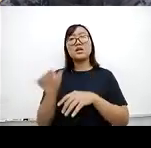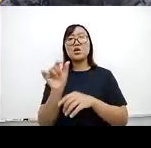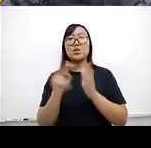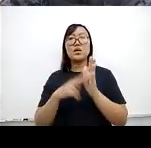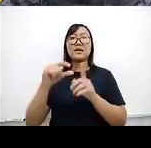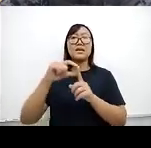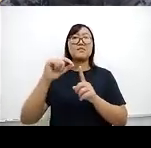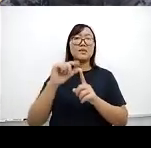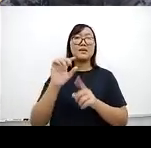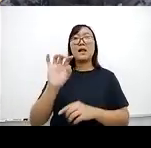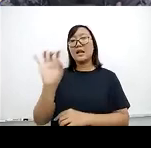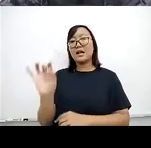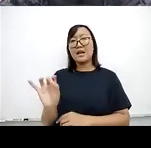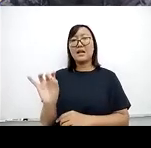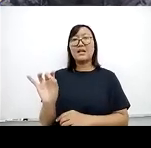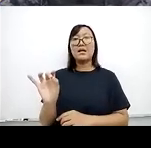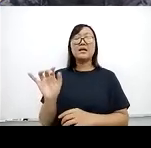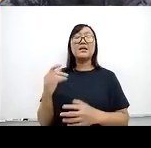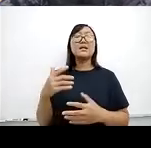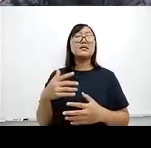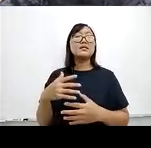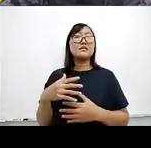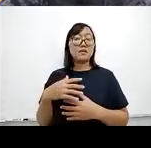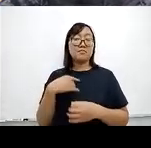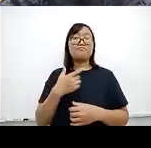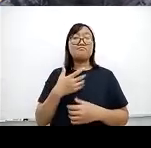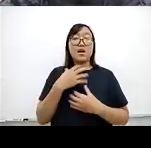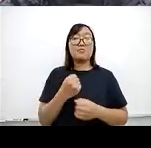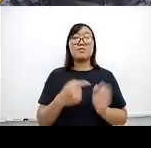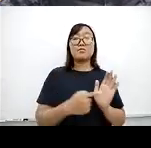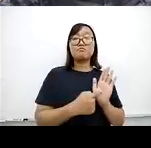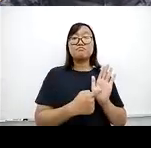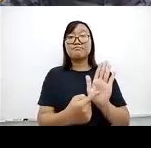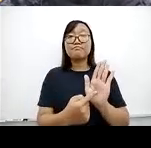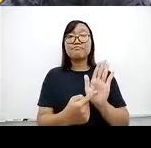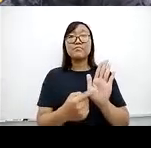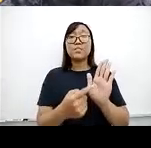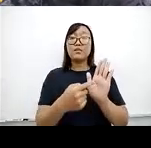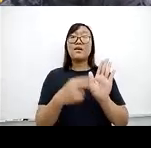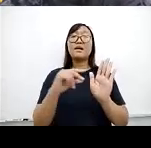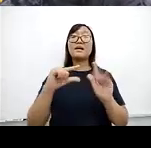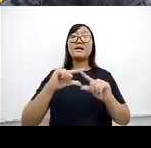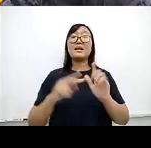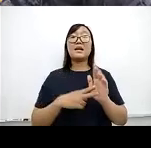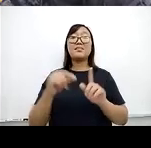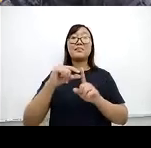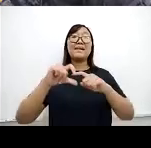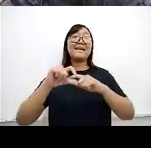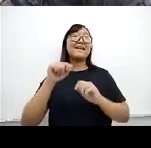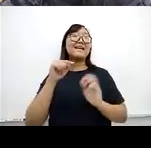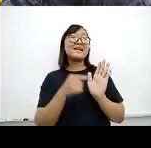jadi memang kita ingin menunjukkan selasih boleh sebenarnya bahwa sudah ada rantai gini yang bisa menjadi